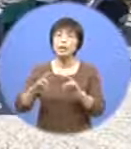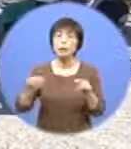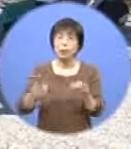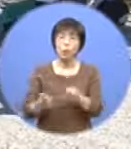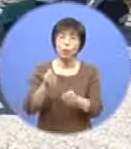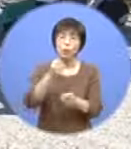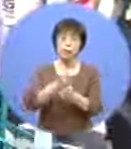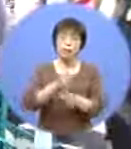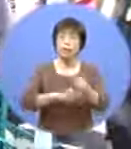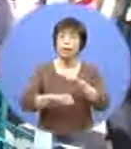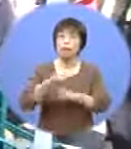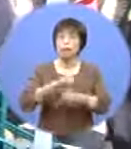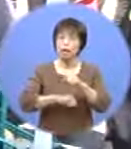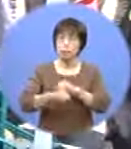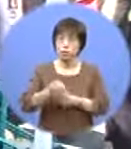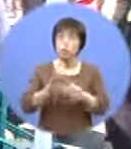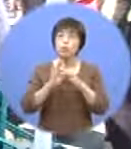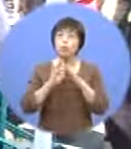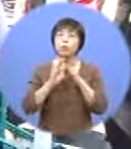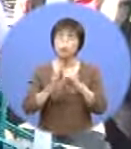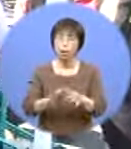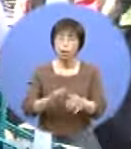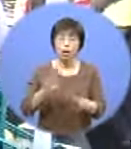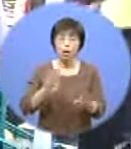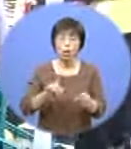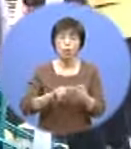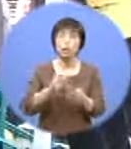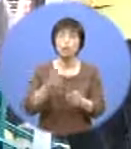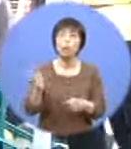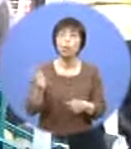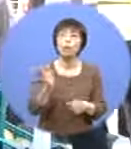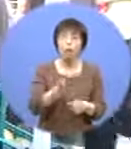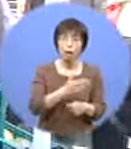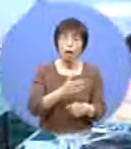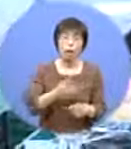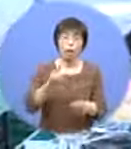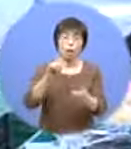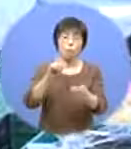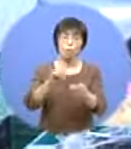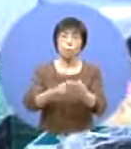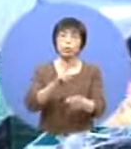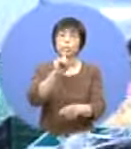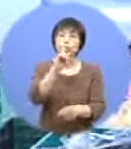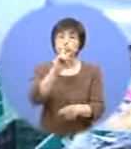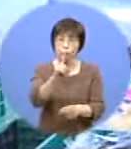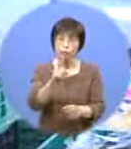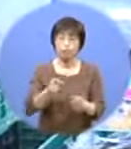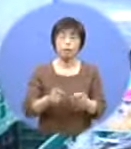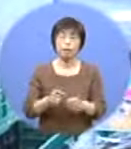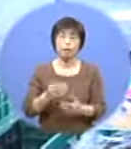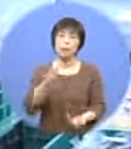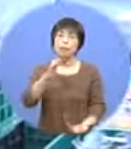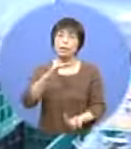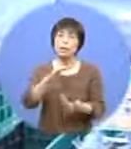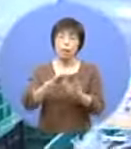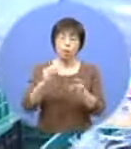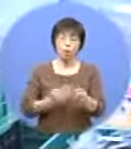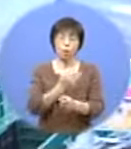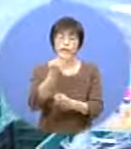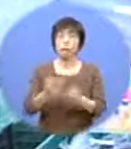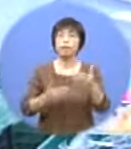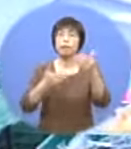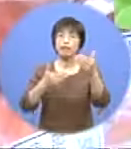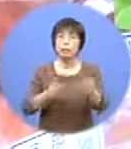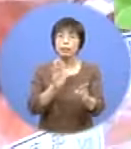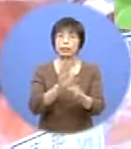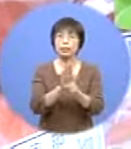動共同モデル事業は、今年度から一つの目標に向かって最長で3カ年支援できる